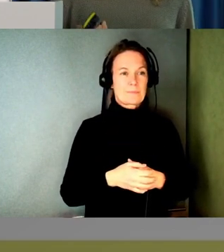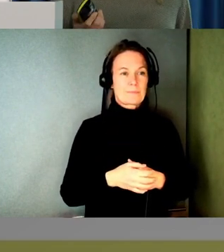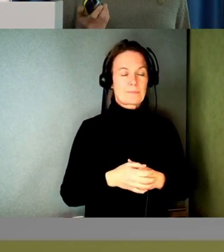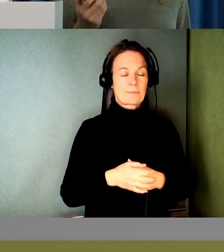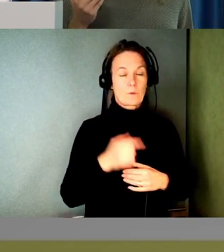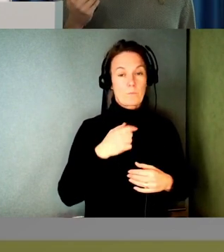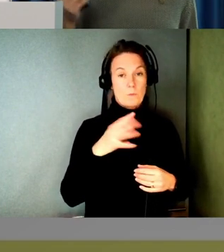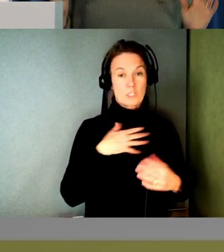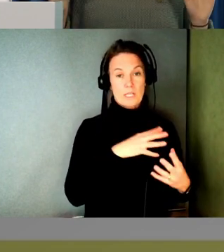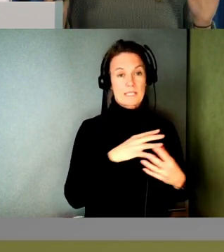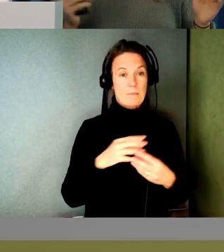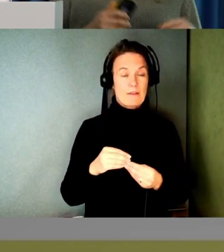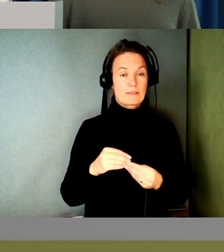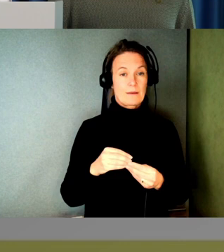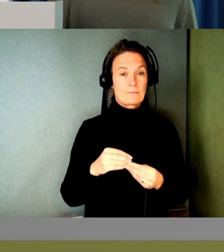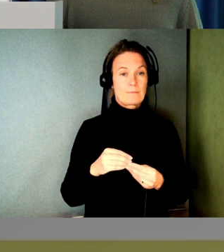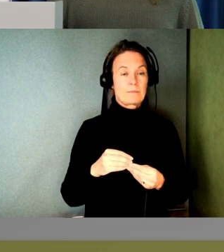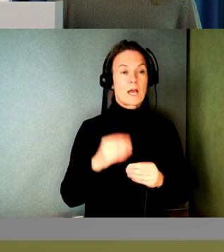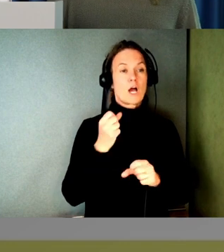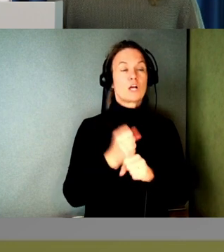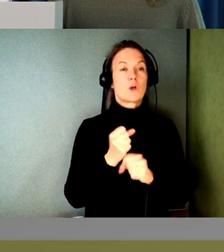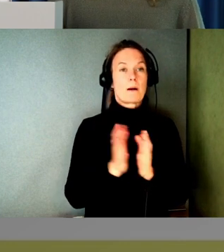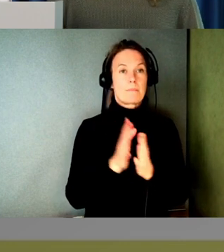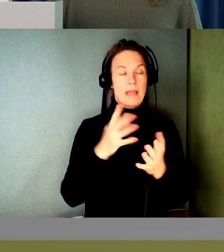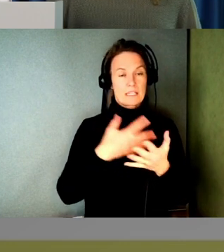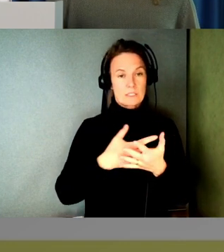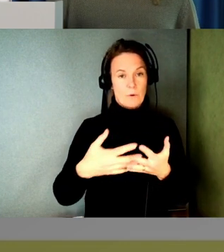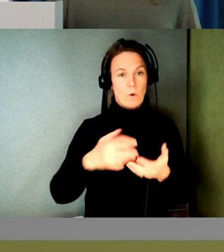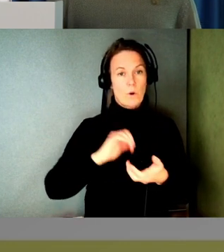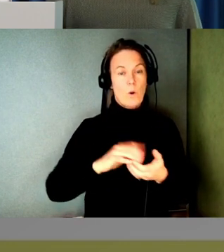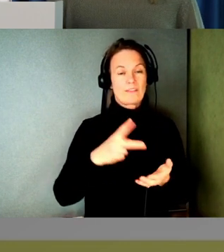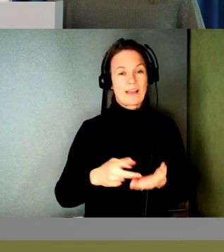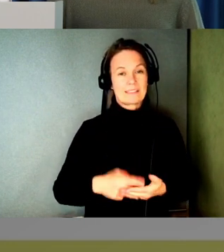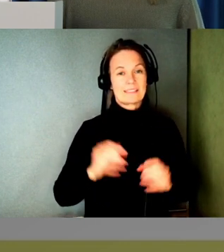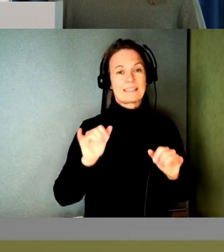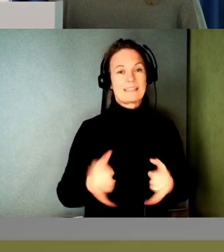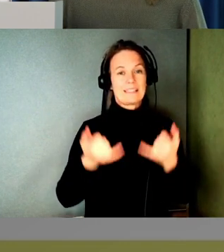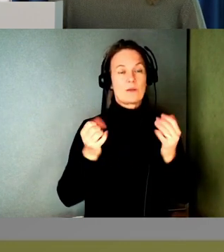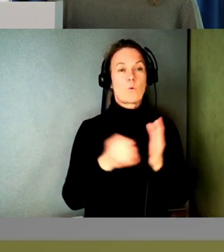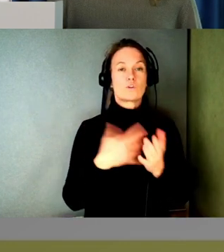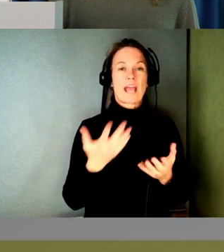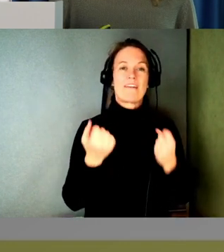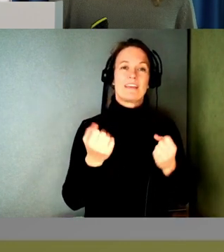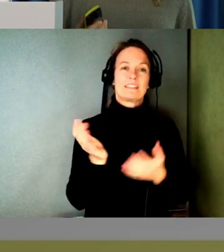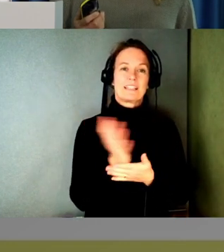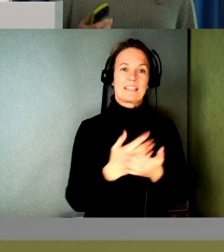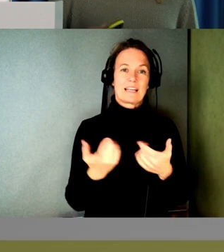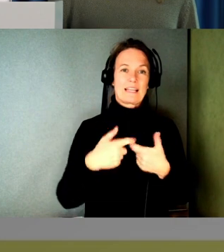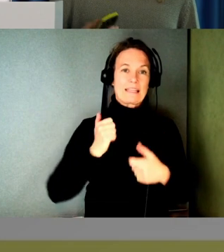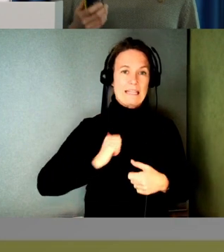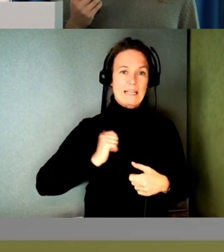sammanfatta job jobba med språket och texterna tidigt för det är en viktig del i Tillgängligheten